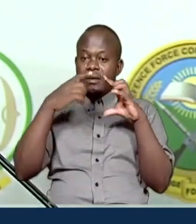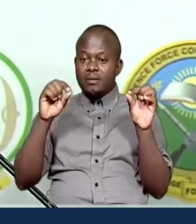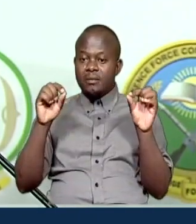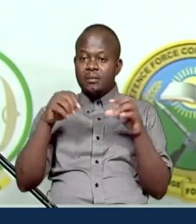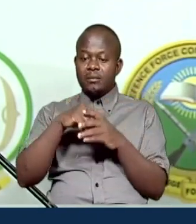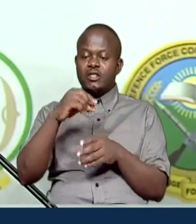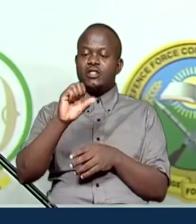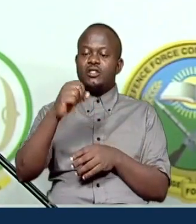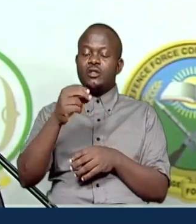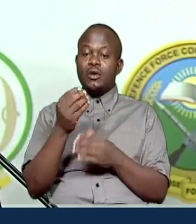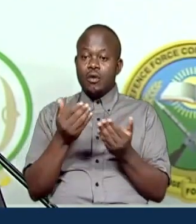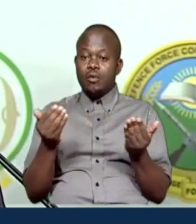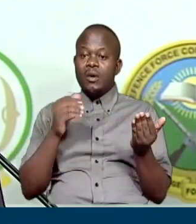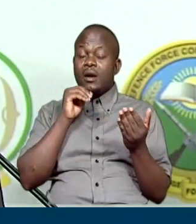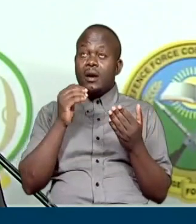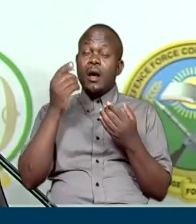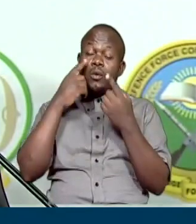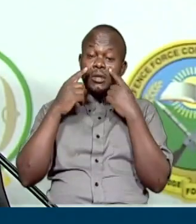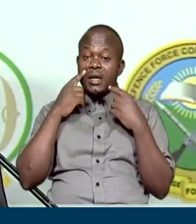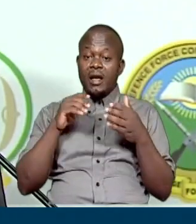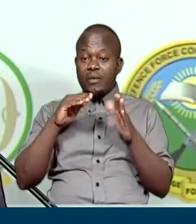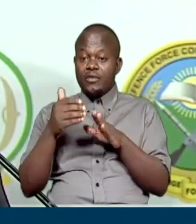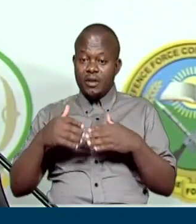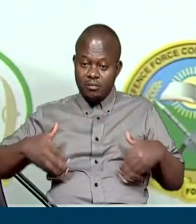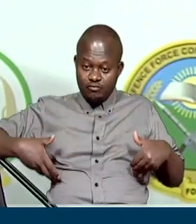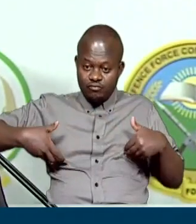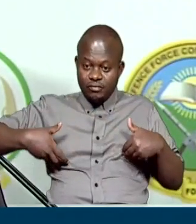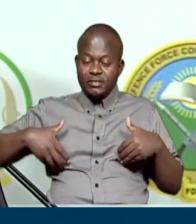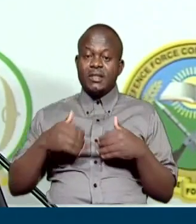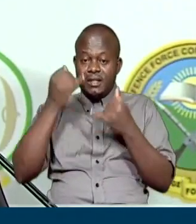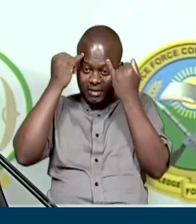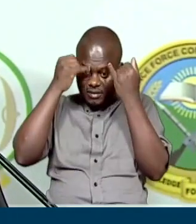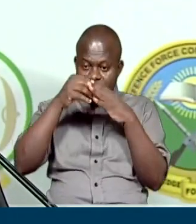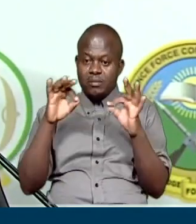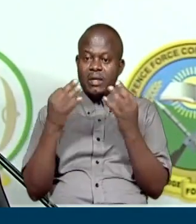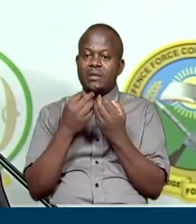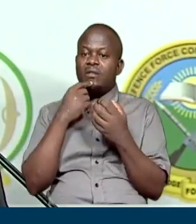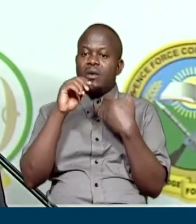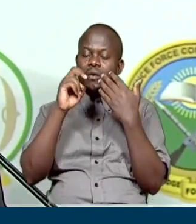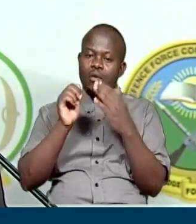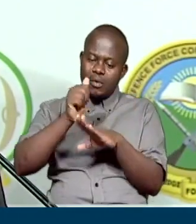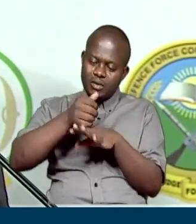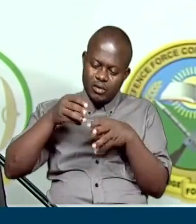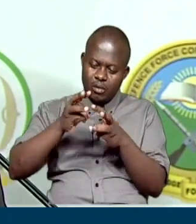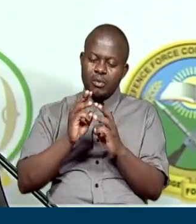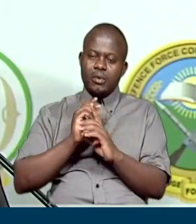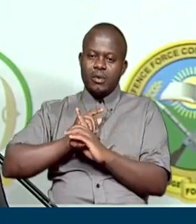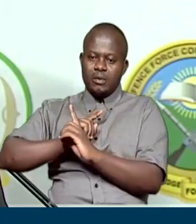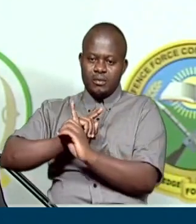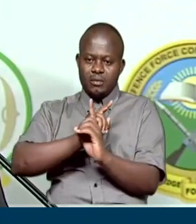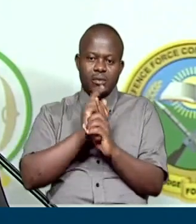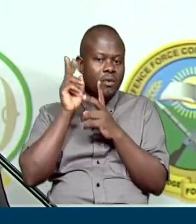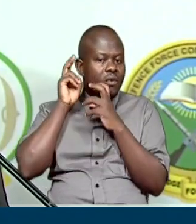uti, umwana utarira apfira mu ngobyi. Igitekerezo mu muryango wacu cyahoze ari uko ugomba gushyiraho uburyo butekanye wumvamo